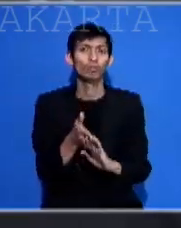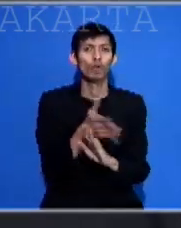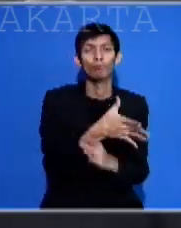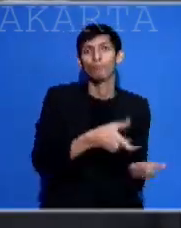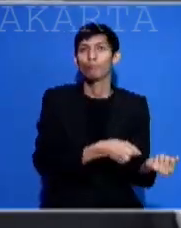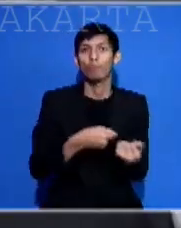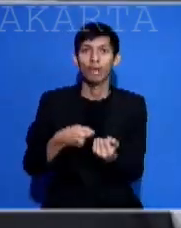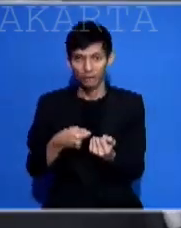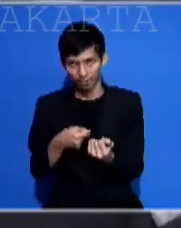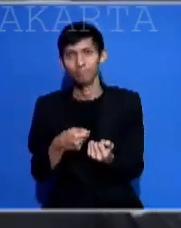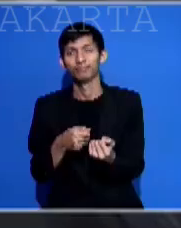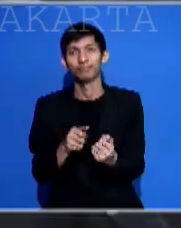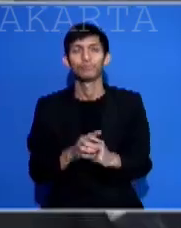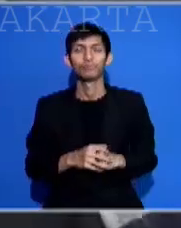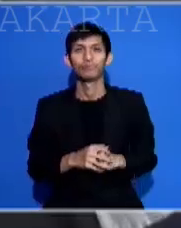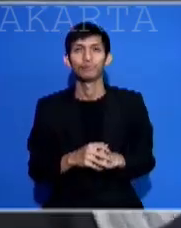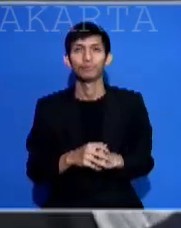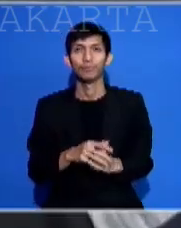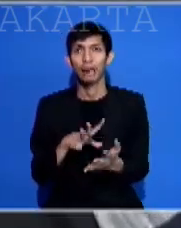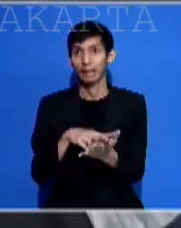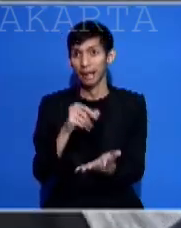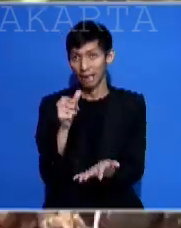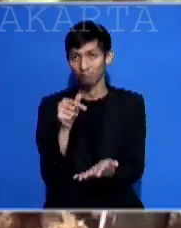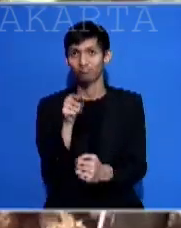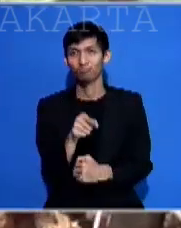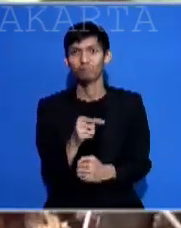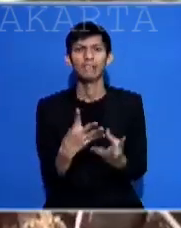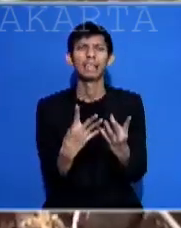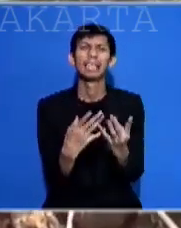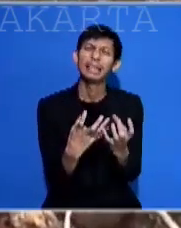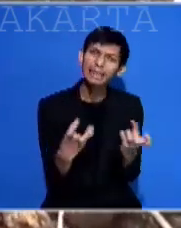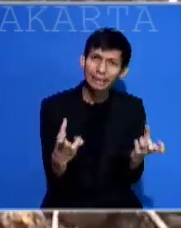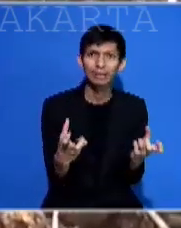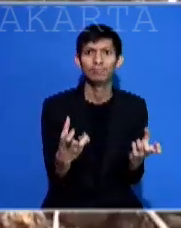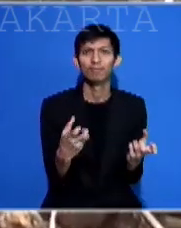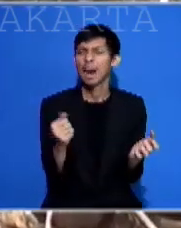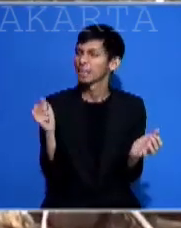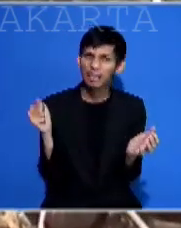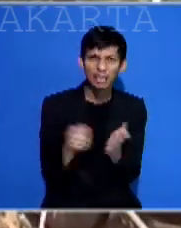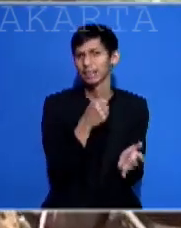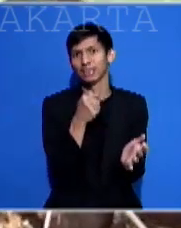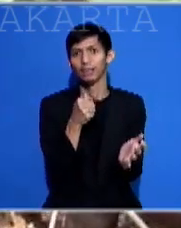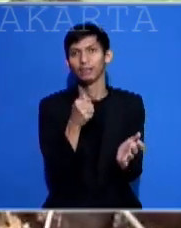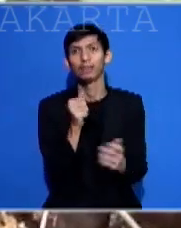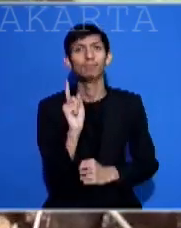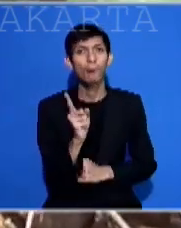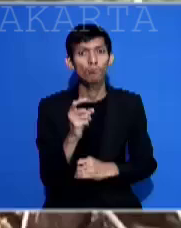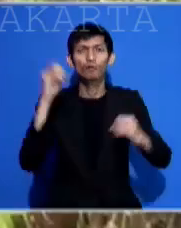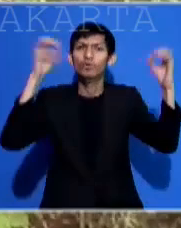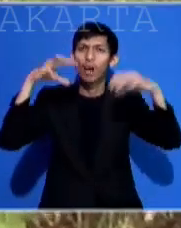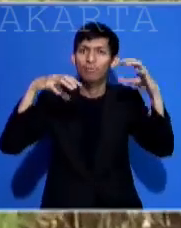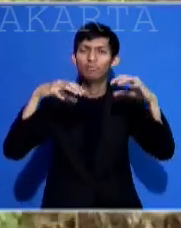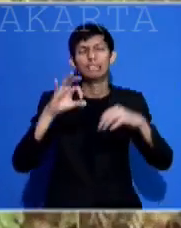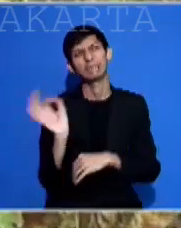Wekdal sakmenika kawontenaning Siti ing laladan menika sampun garing lan dados atos, jalaran sampun dangu mboten kasiram toyo